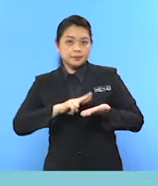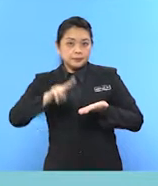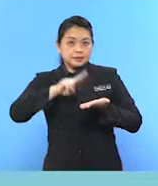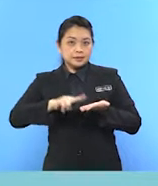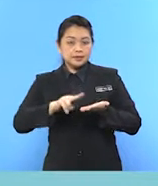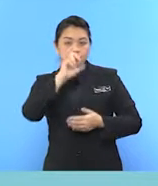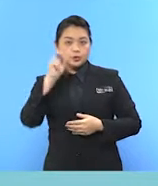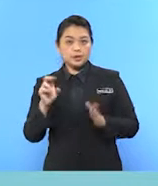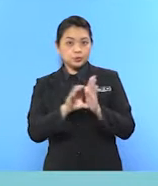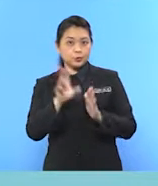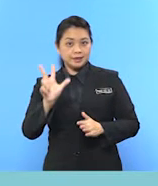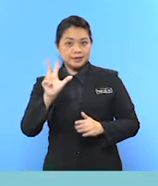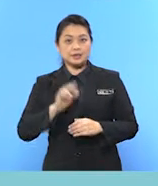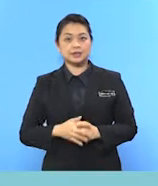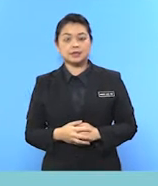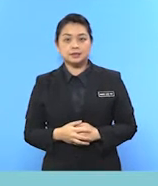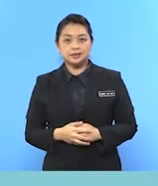baca soalan contoh 3.